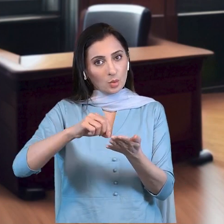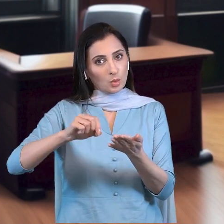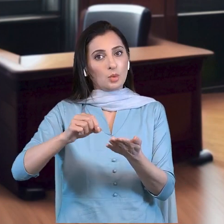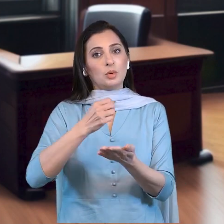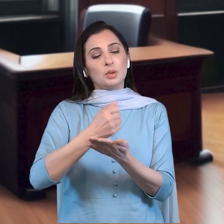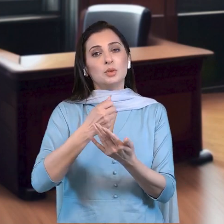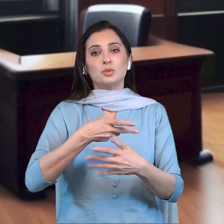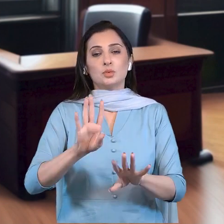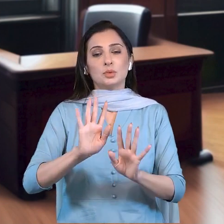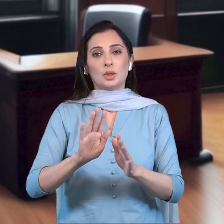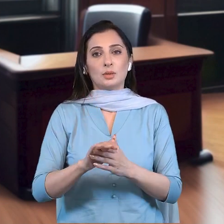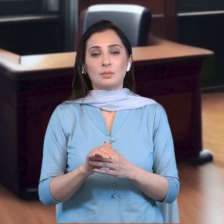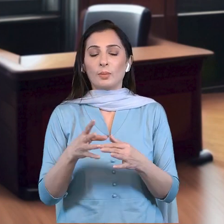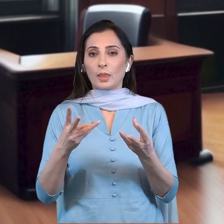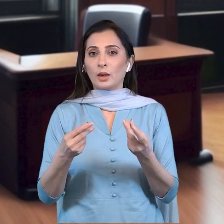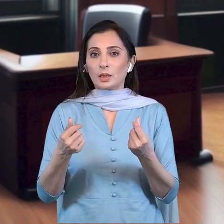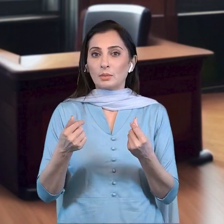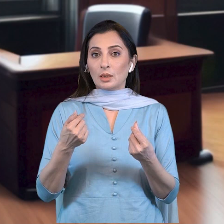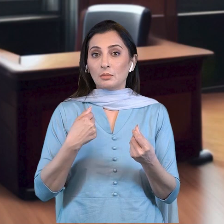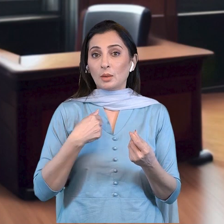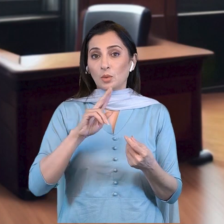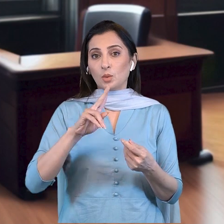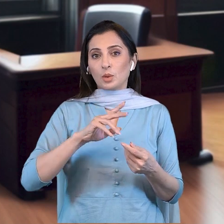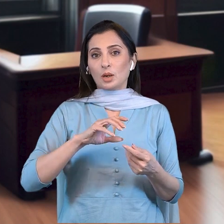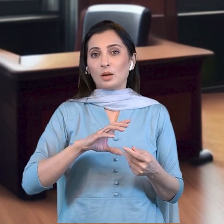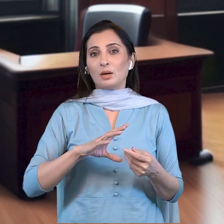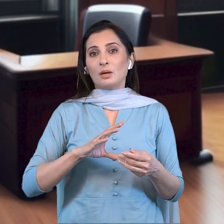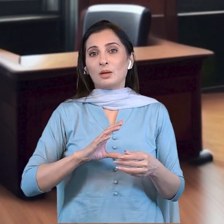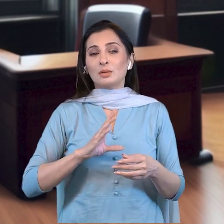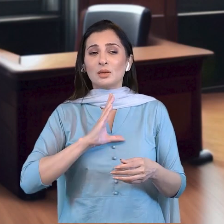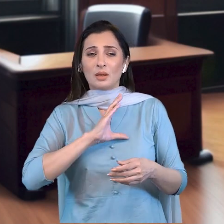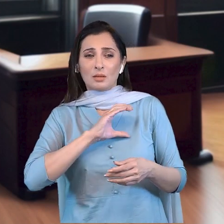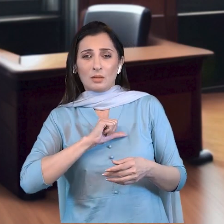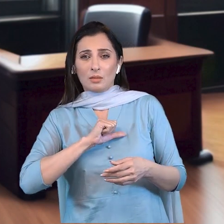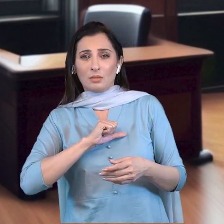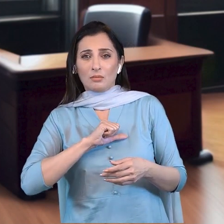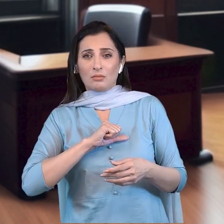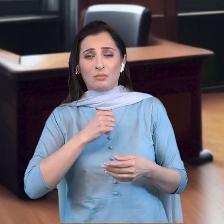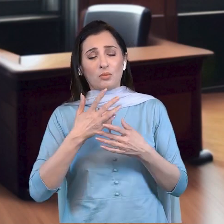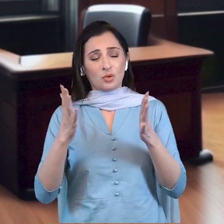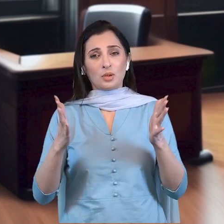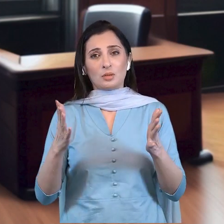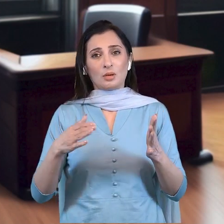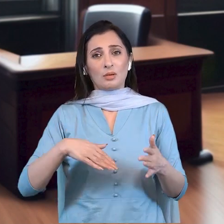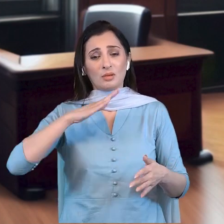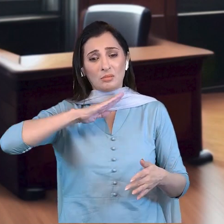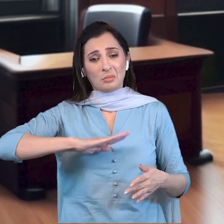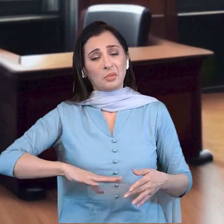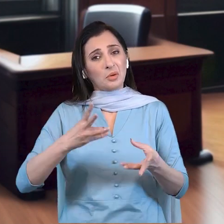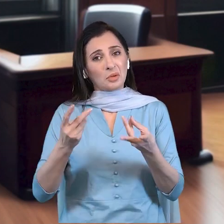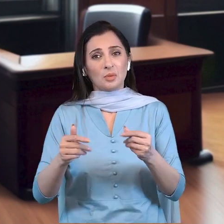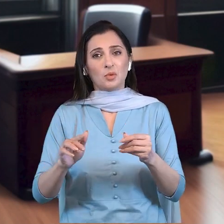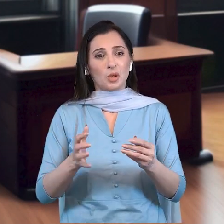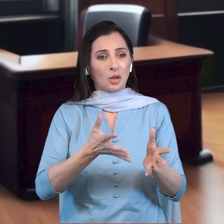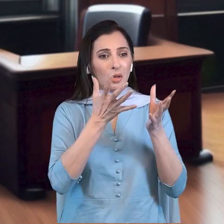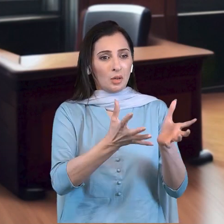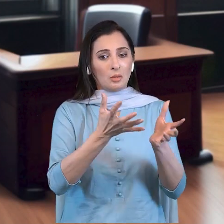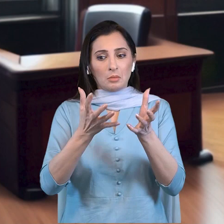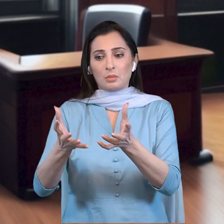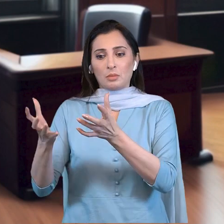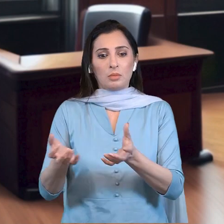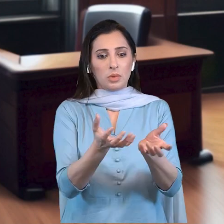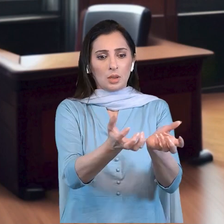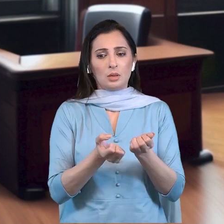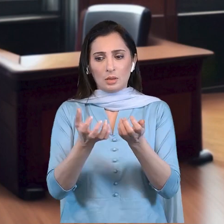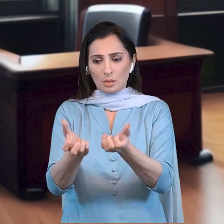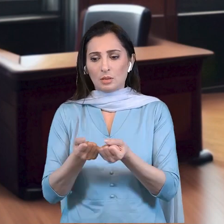کہ پیشنس ختم ہو چکا ہوا ہے، رننگ آفٹر مٹیریلز ہیں. اینڈ